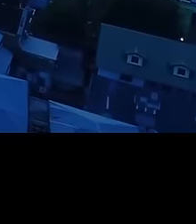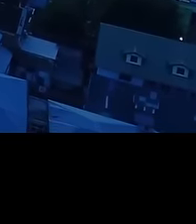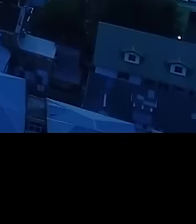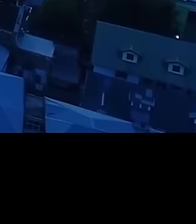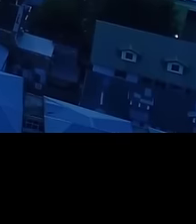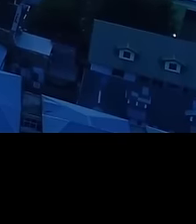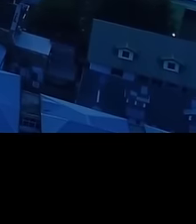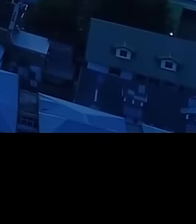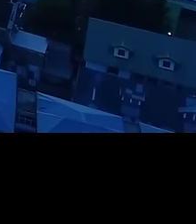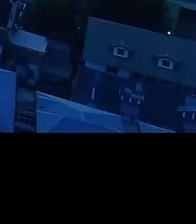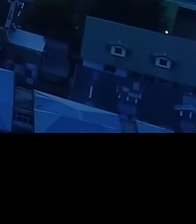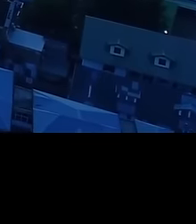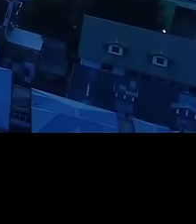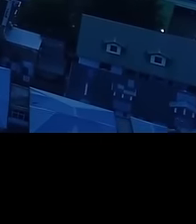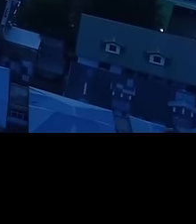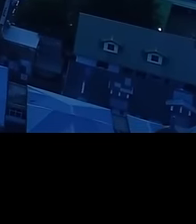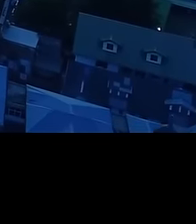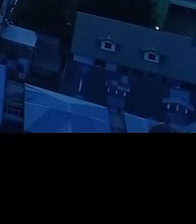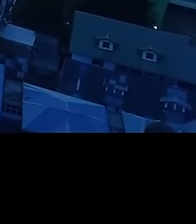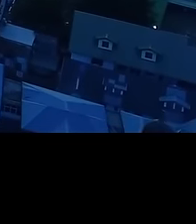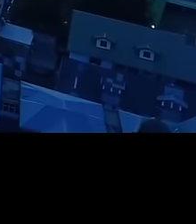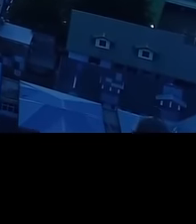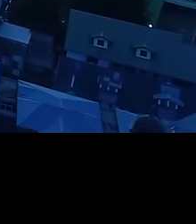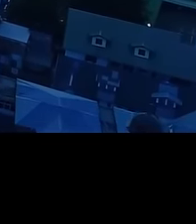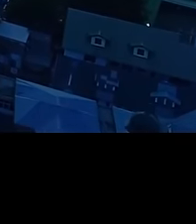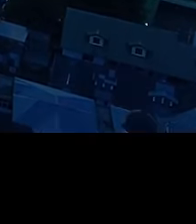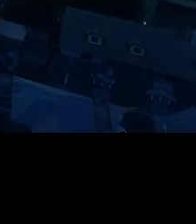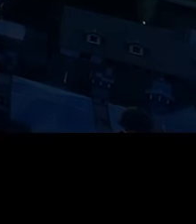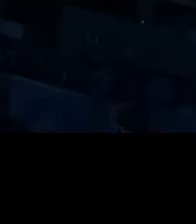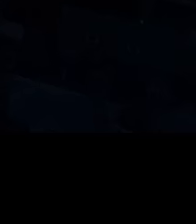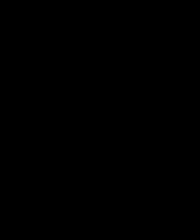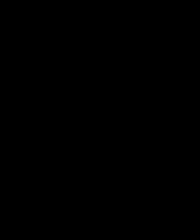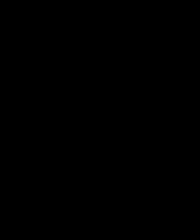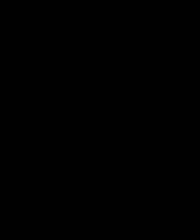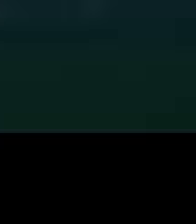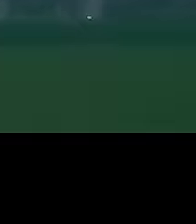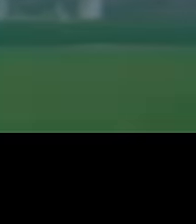met durf, moed en leiderschap.